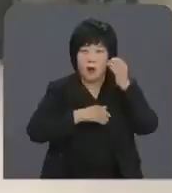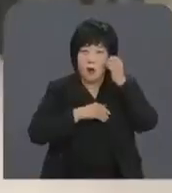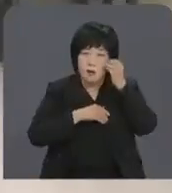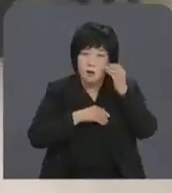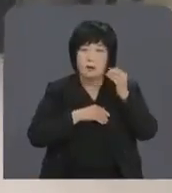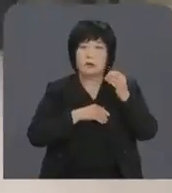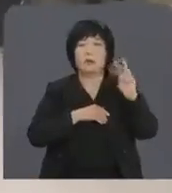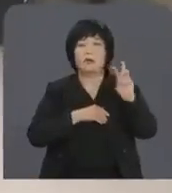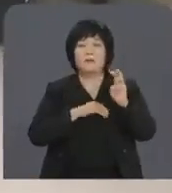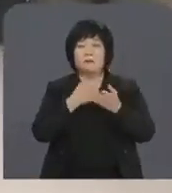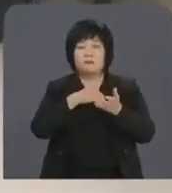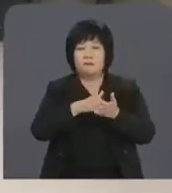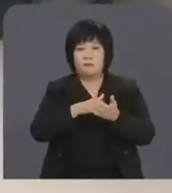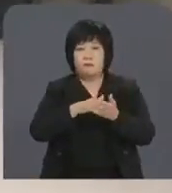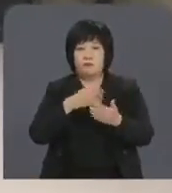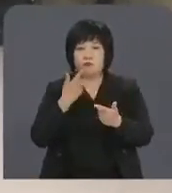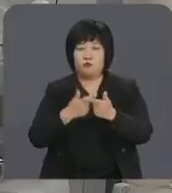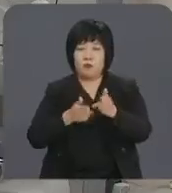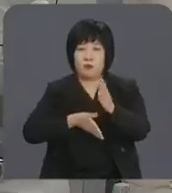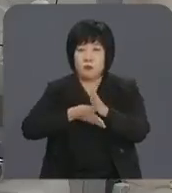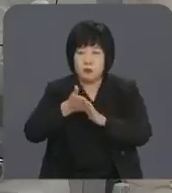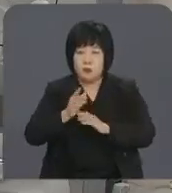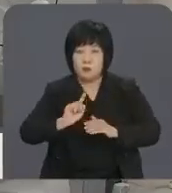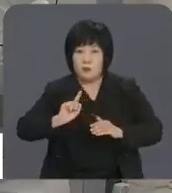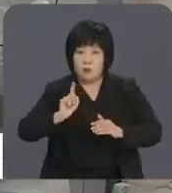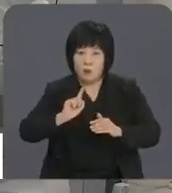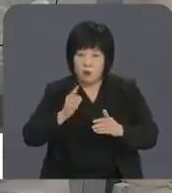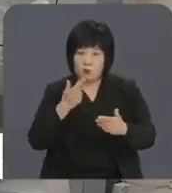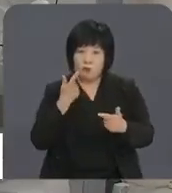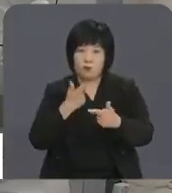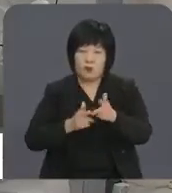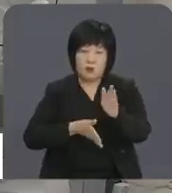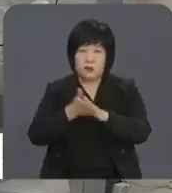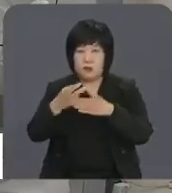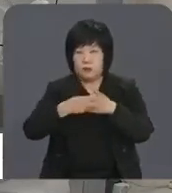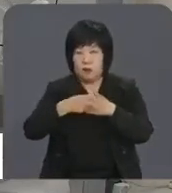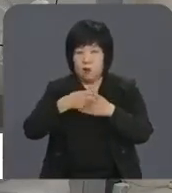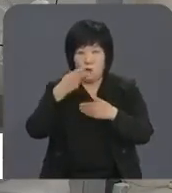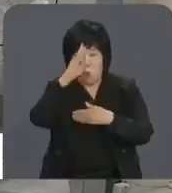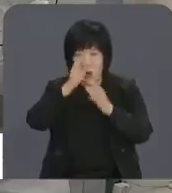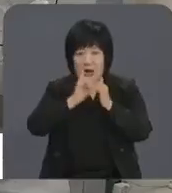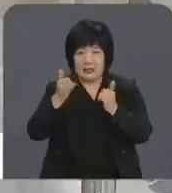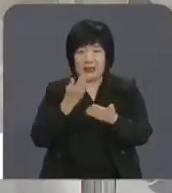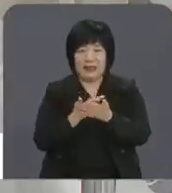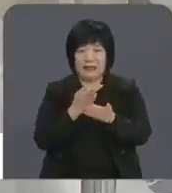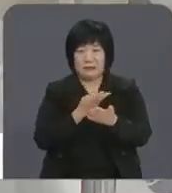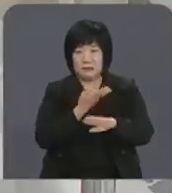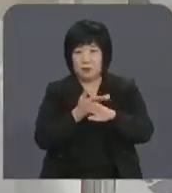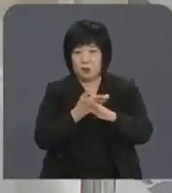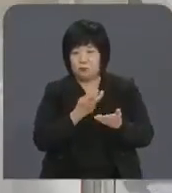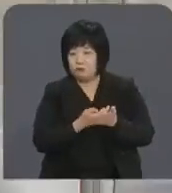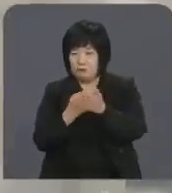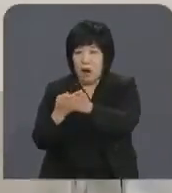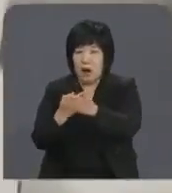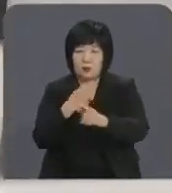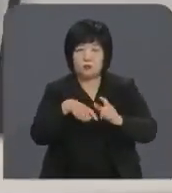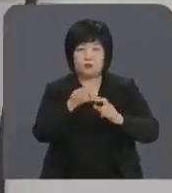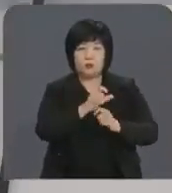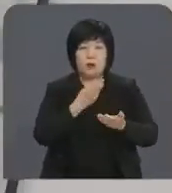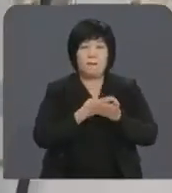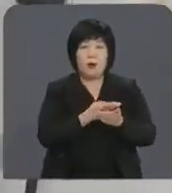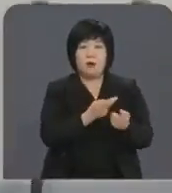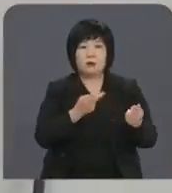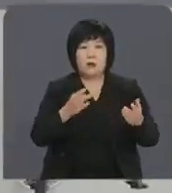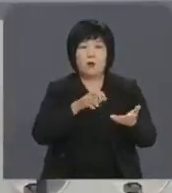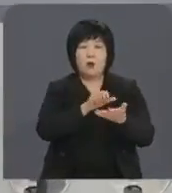30여개 부산시는 부상이 려원 환자들의 다른 곳으로 이동하는 등의 조치를 통해 출가 병상을 확보한다는